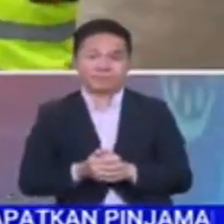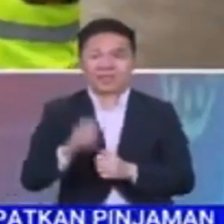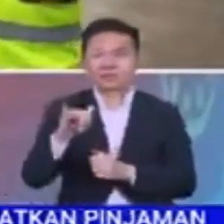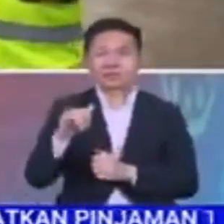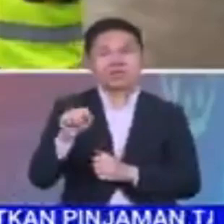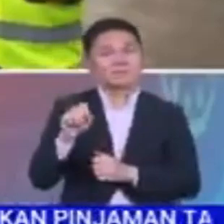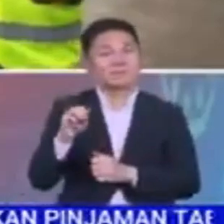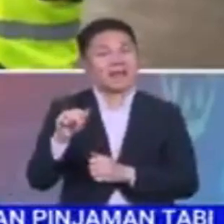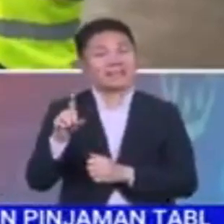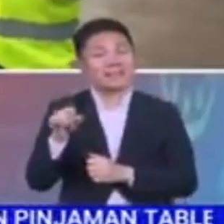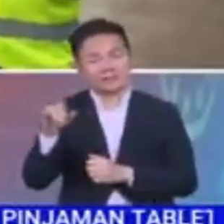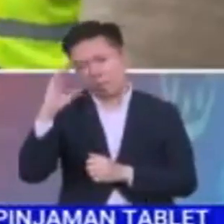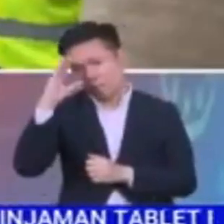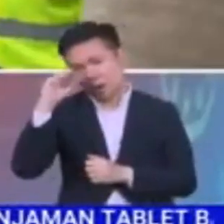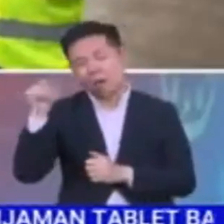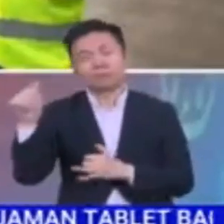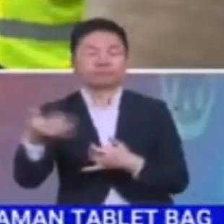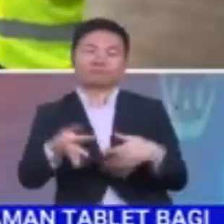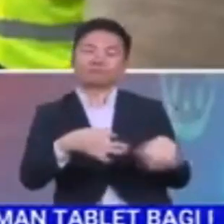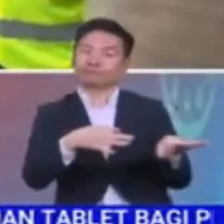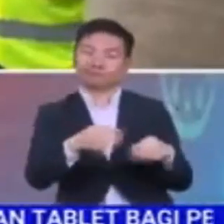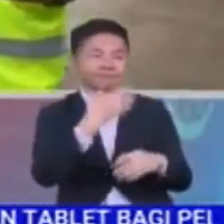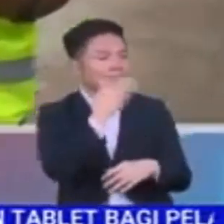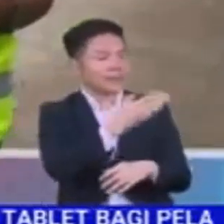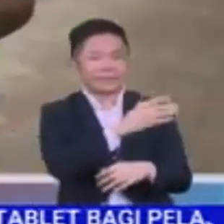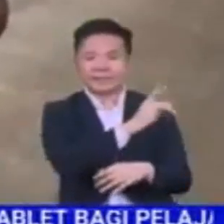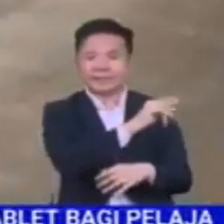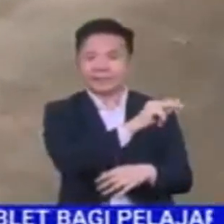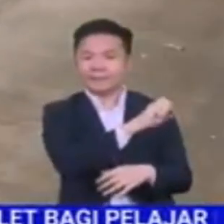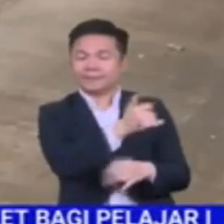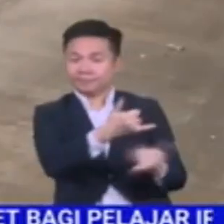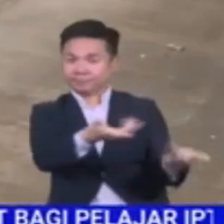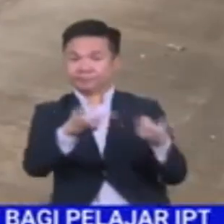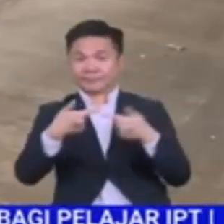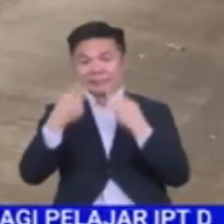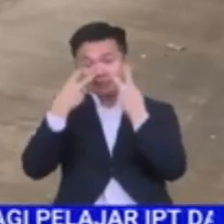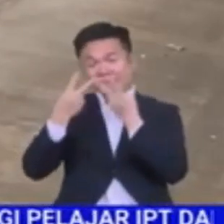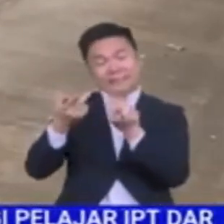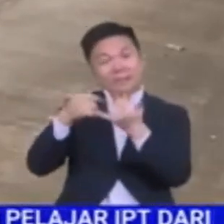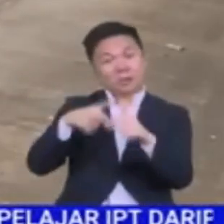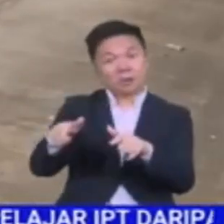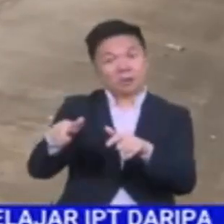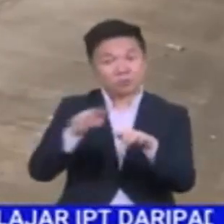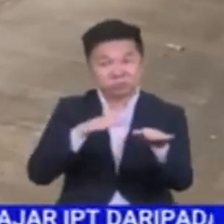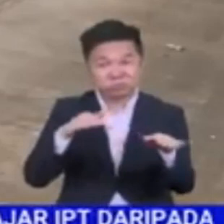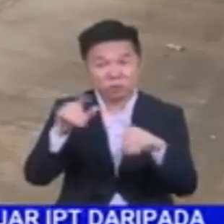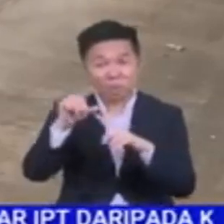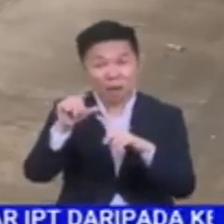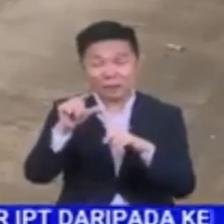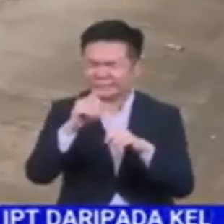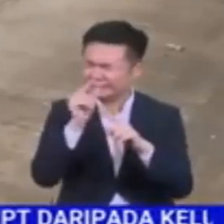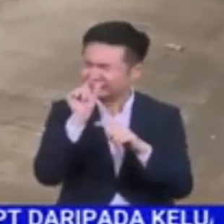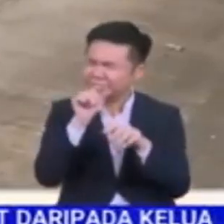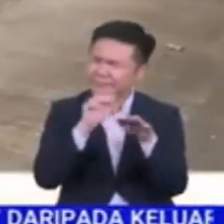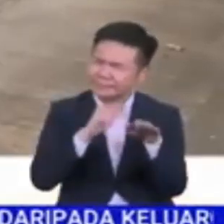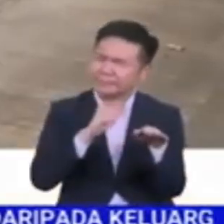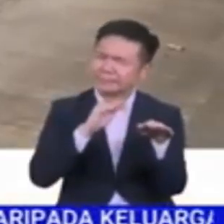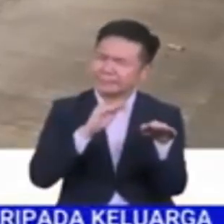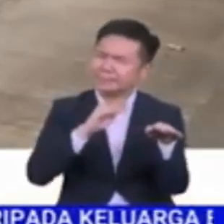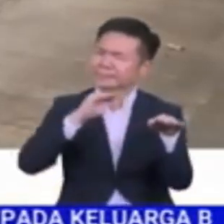Baik, terima kasih Dian. Ketika ini kelihatan pertambahan kenderaan di Plaza Tol Gombak ini, aliran trafik sedikit perlahan,